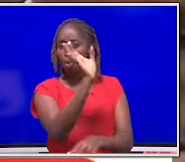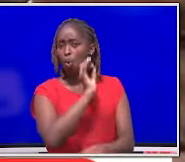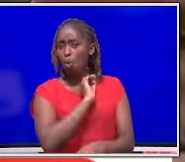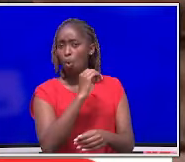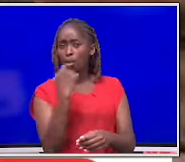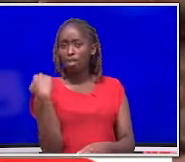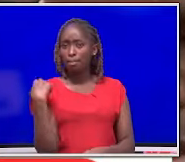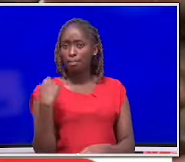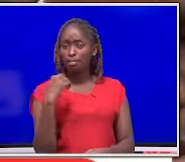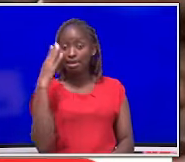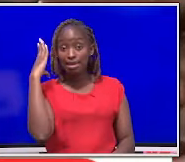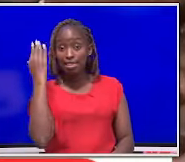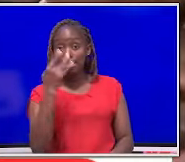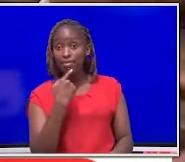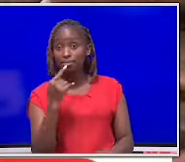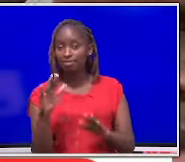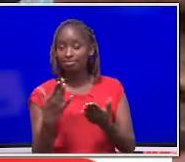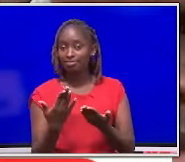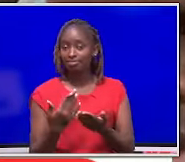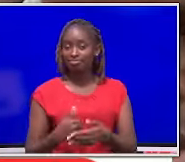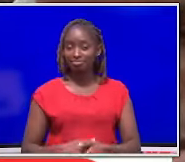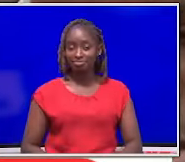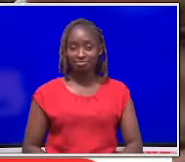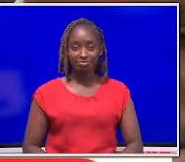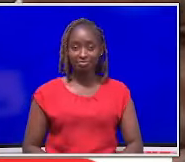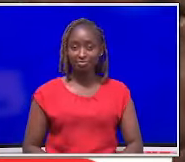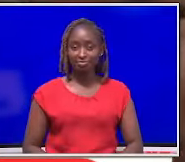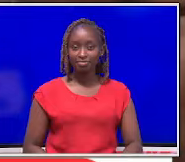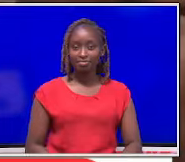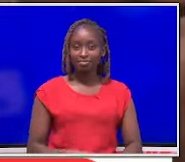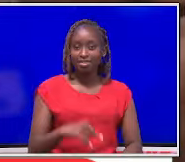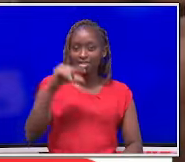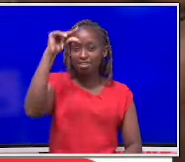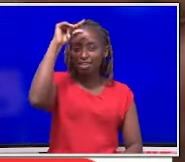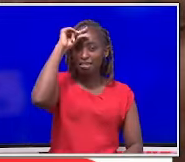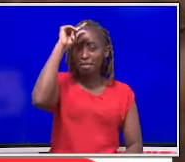nasikia inaitagwa serikali. Siri ni kali. So ukiwa siri ni kali,